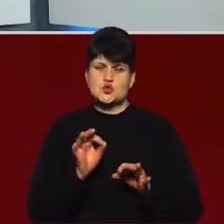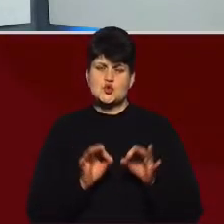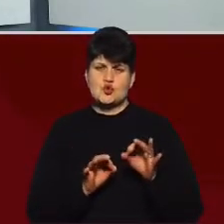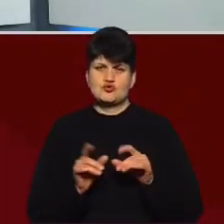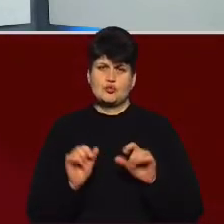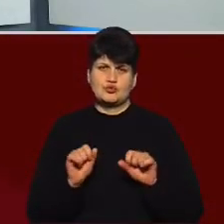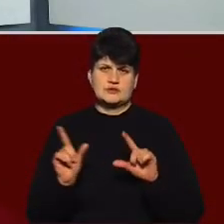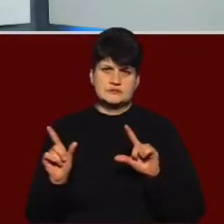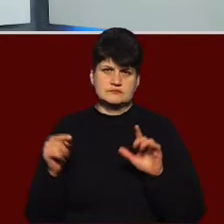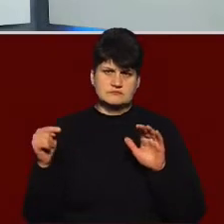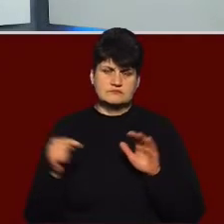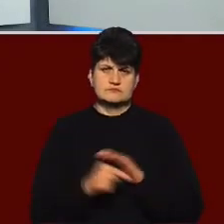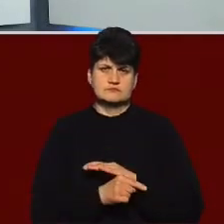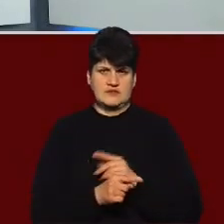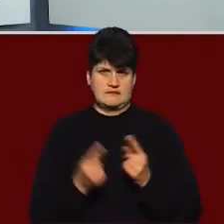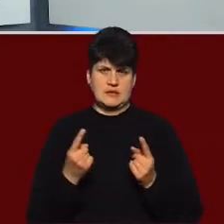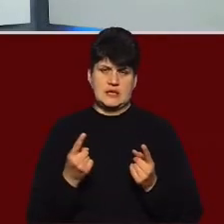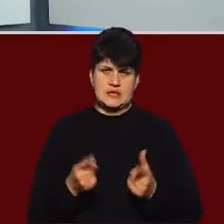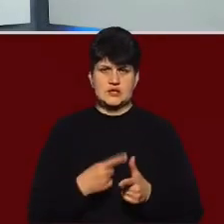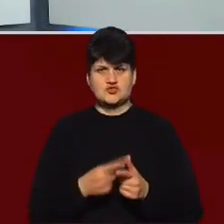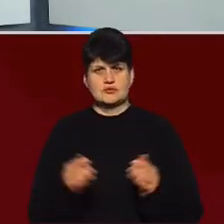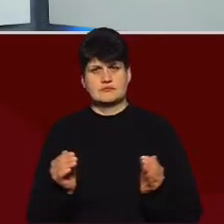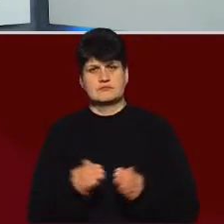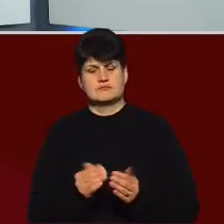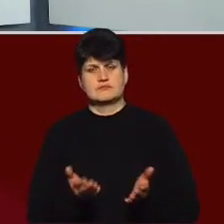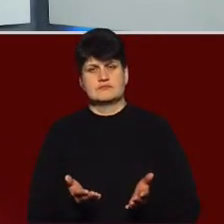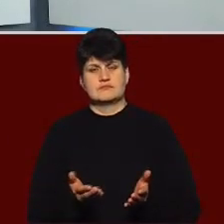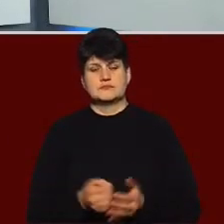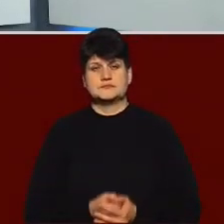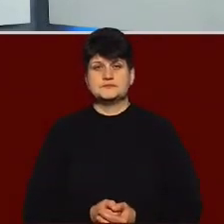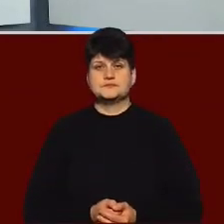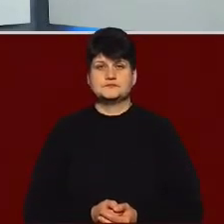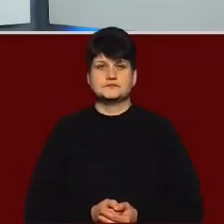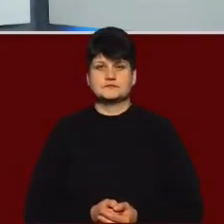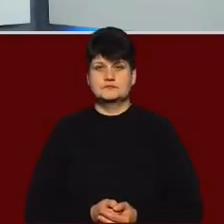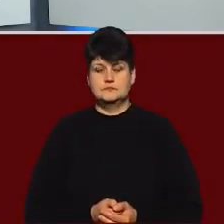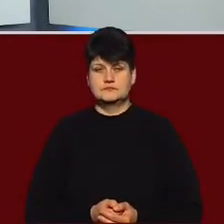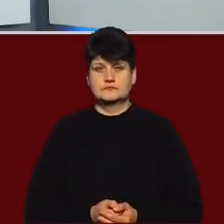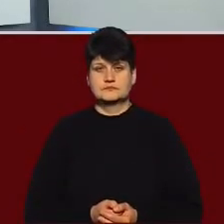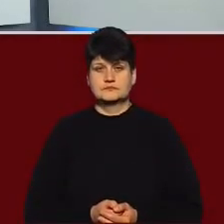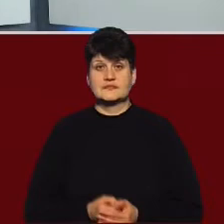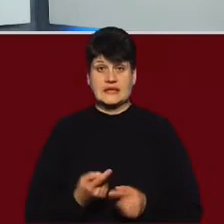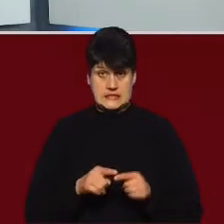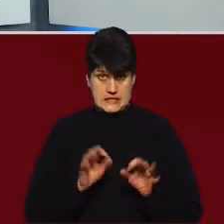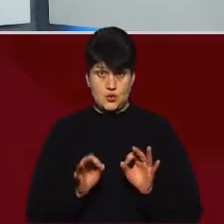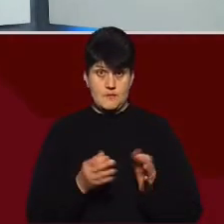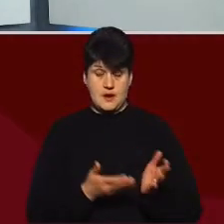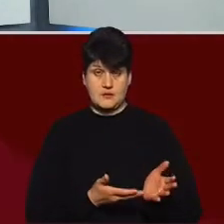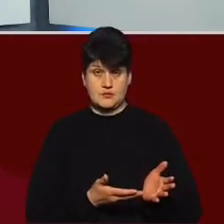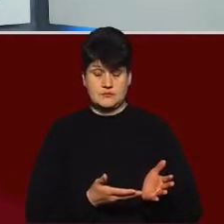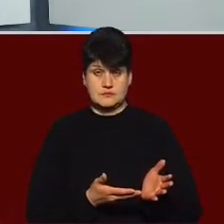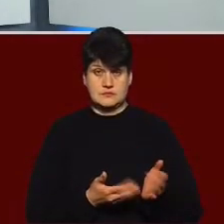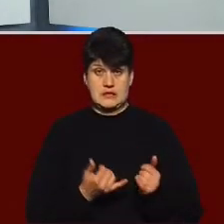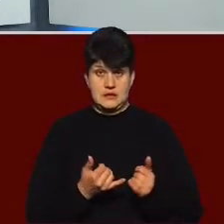разі чого, високий чи низький, як його можна оцінити? Чи це взагалі нормальна реакція, скажімо так, для країни?